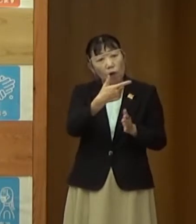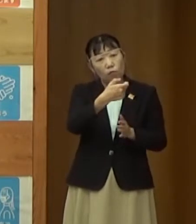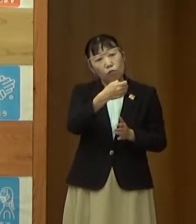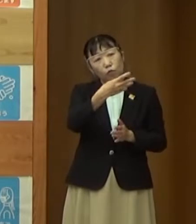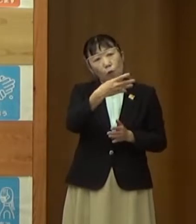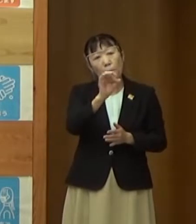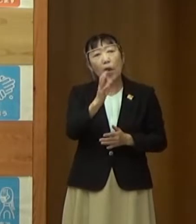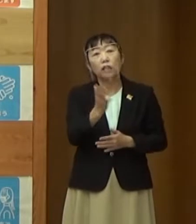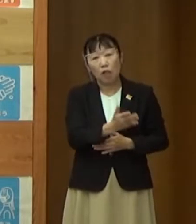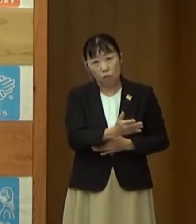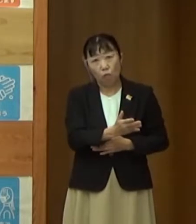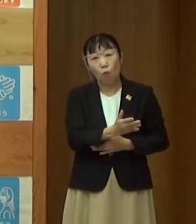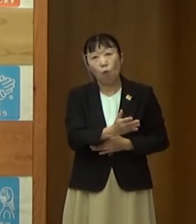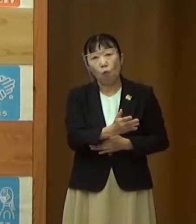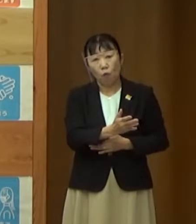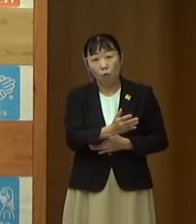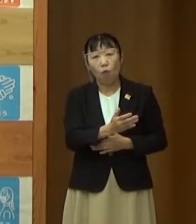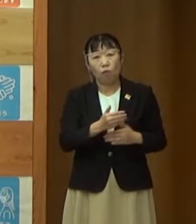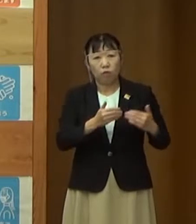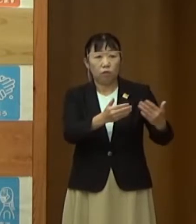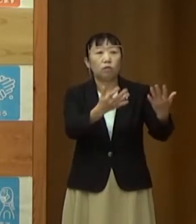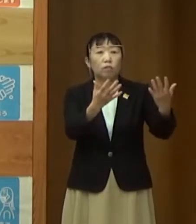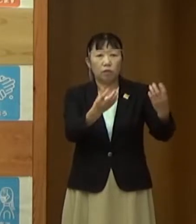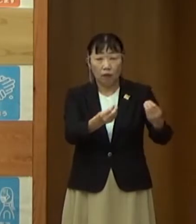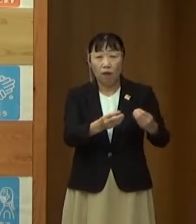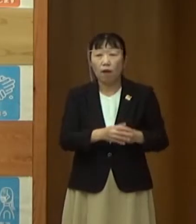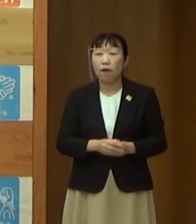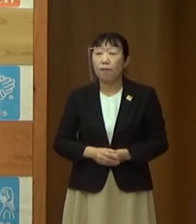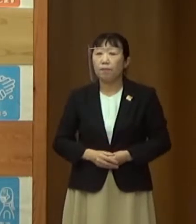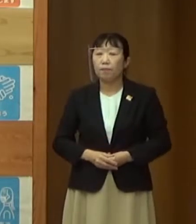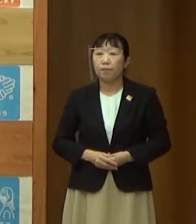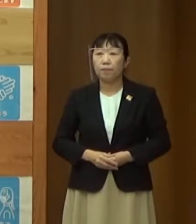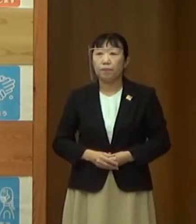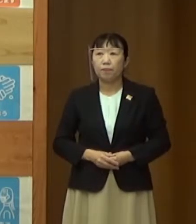64% ってことでございますが、まあ、一方でこの